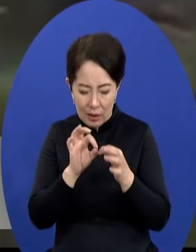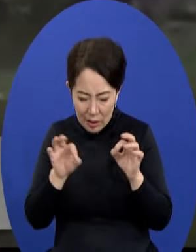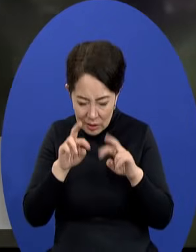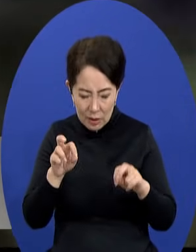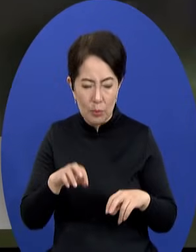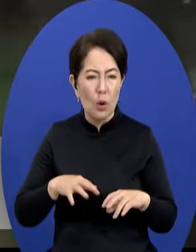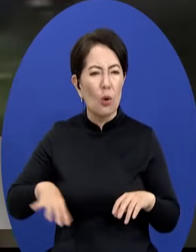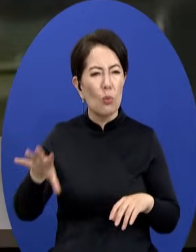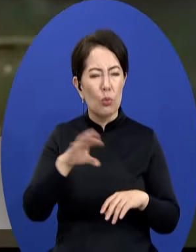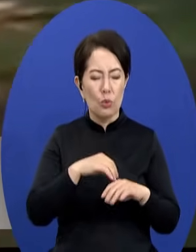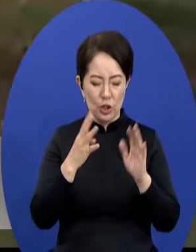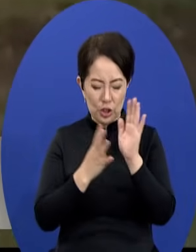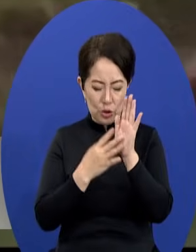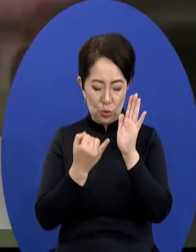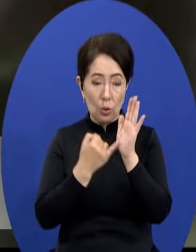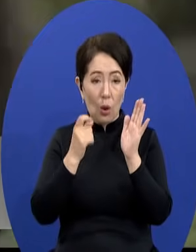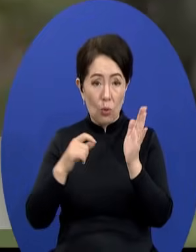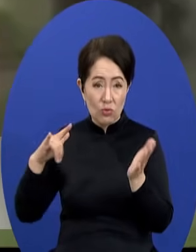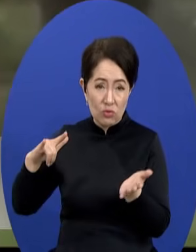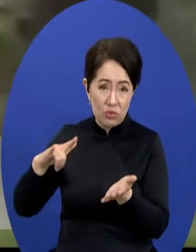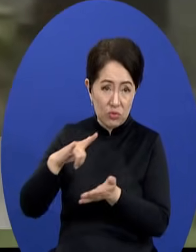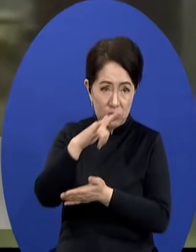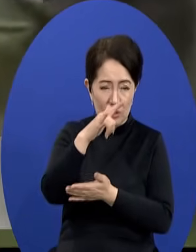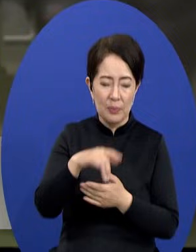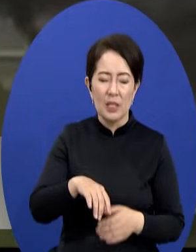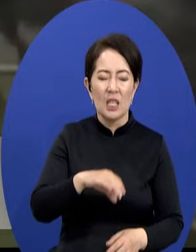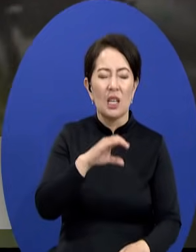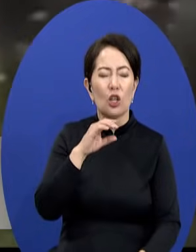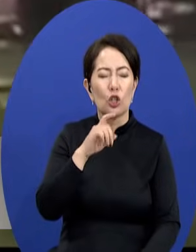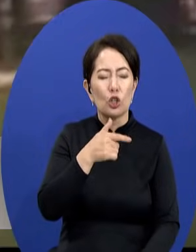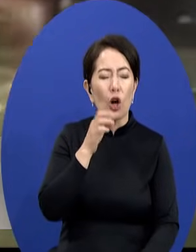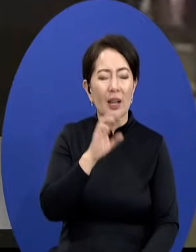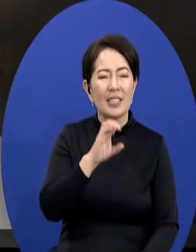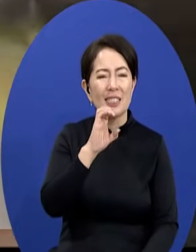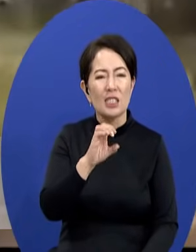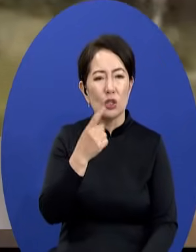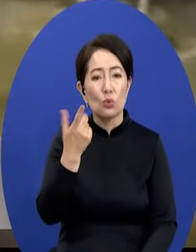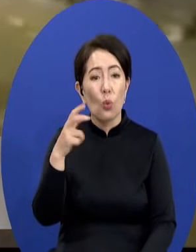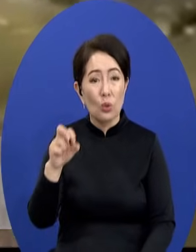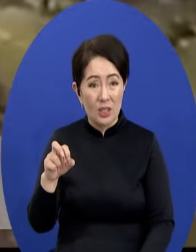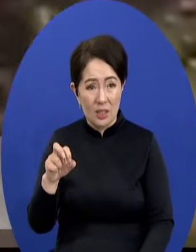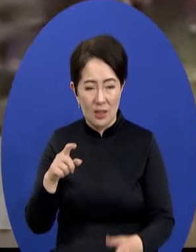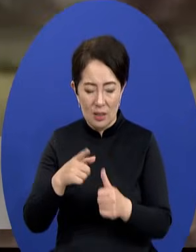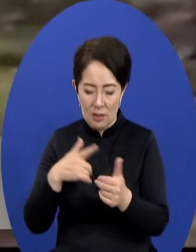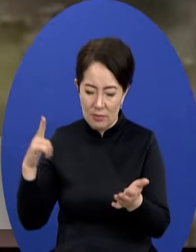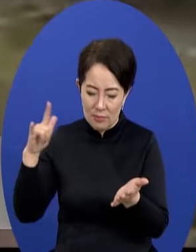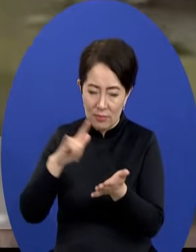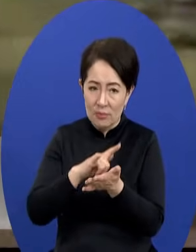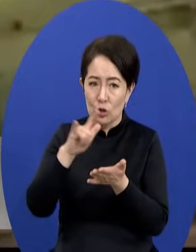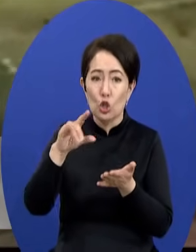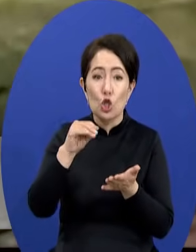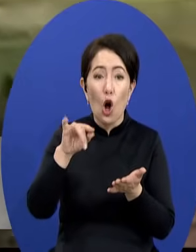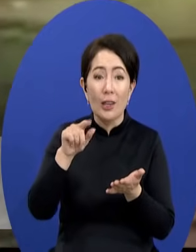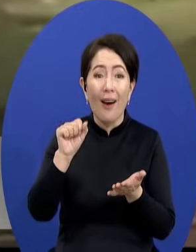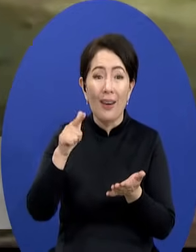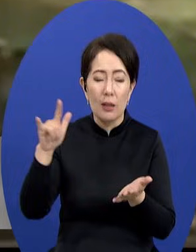За нийт 96 зорчигч бүхий Lockheed С-130 гих ачаа тээврийн зориулалтын нис хонгоц Жоло арлын суулуг гэх мужид